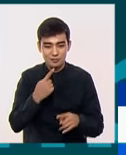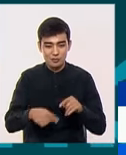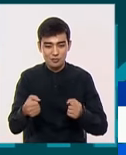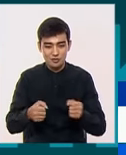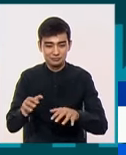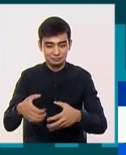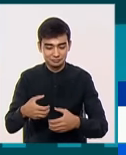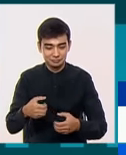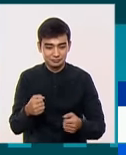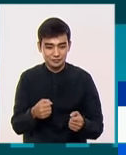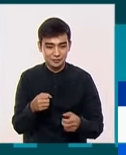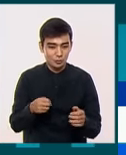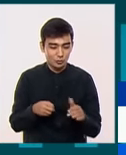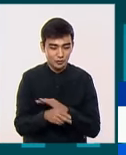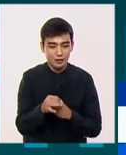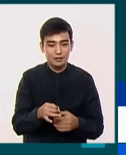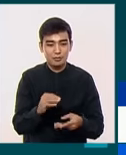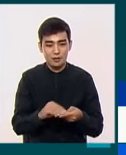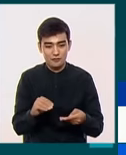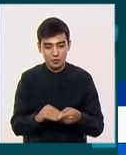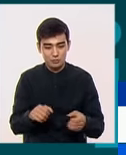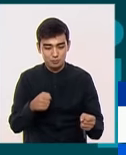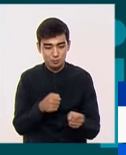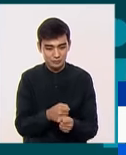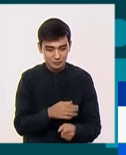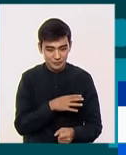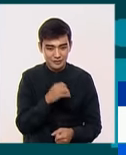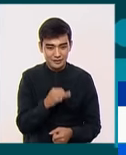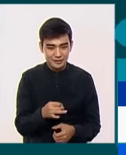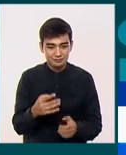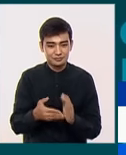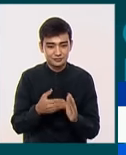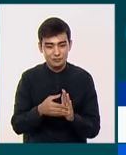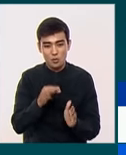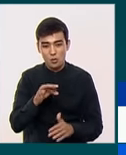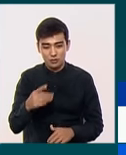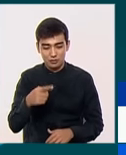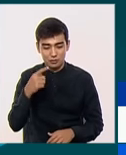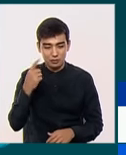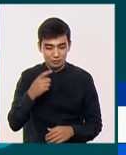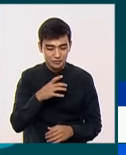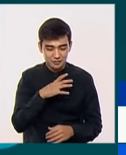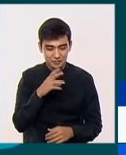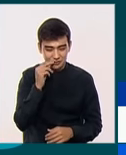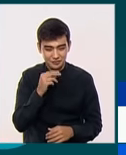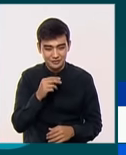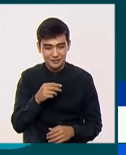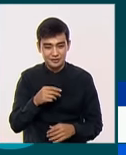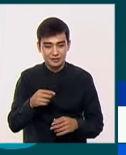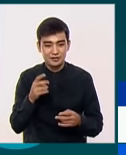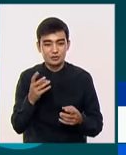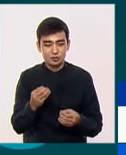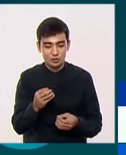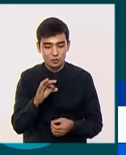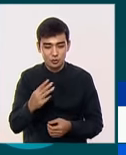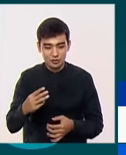с управлением не справился и опрокинул ее на трассе очевидцы вызвали для него скоро раненый алматинский терминатор угнал